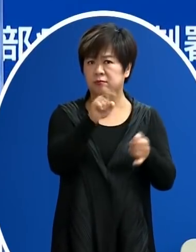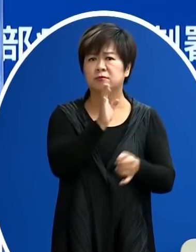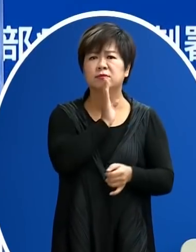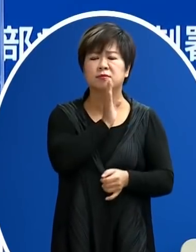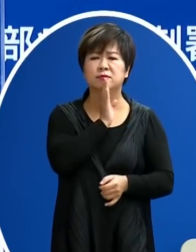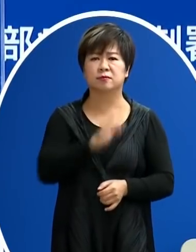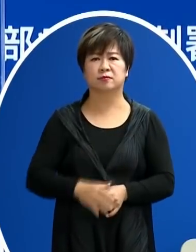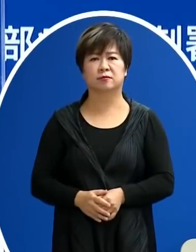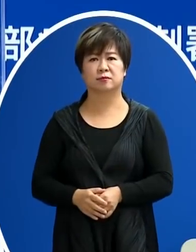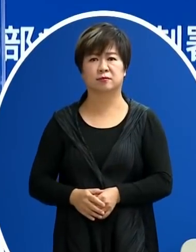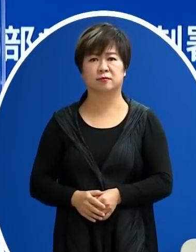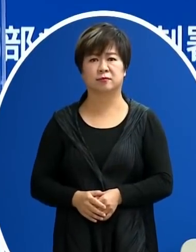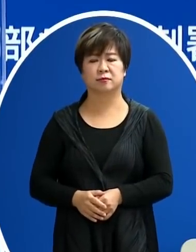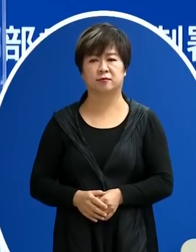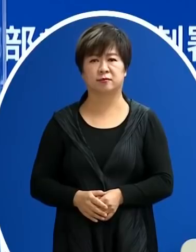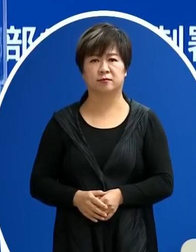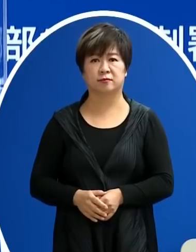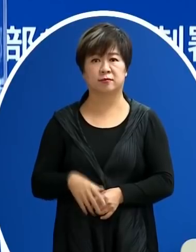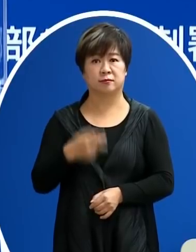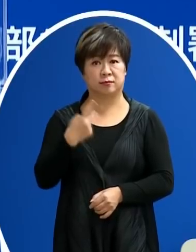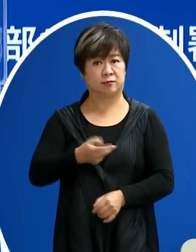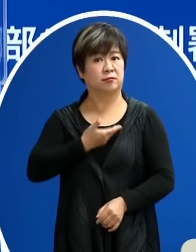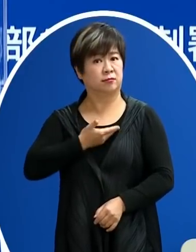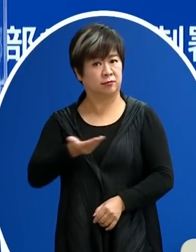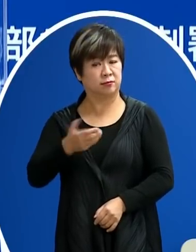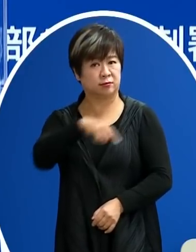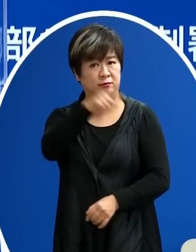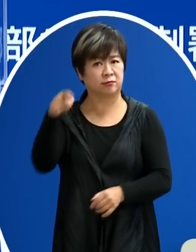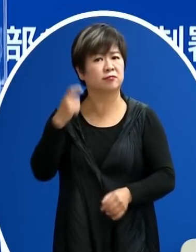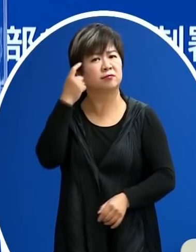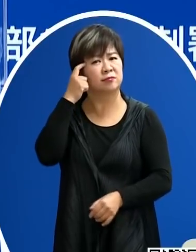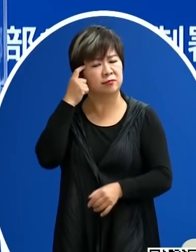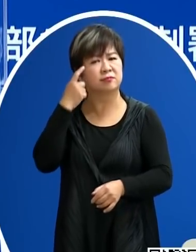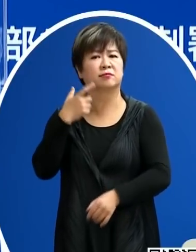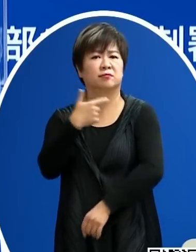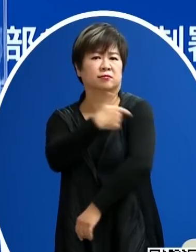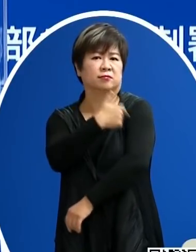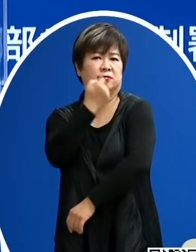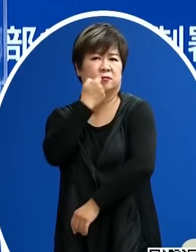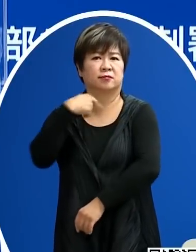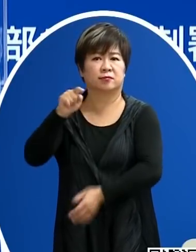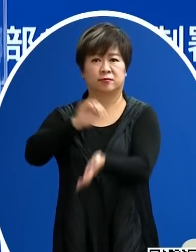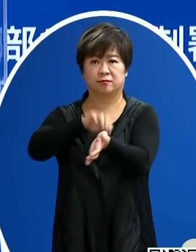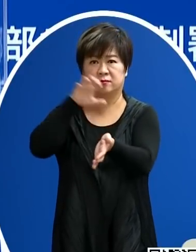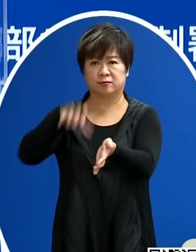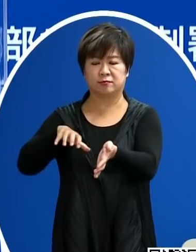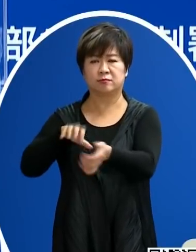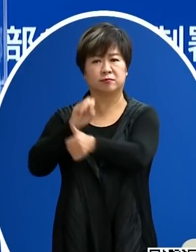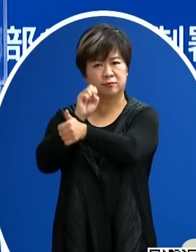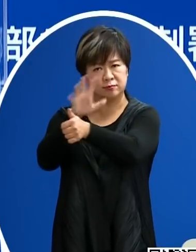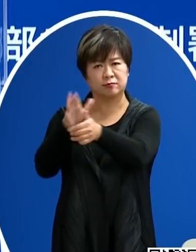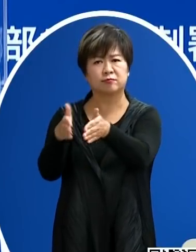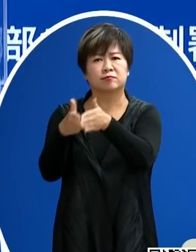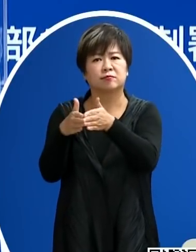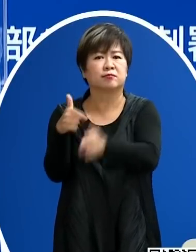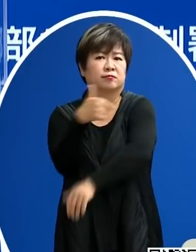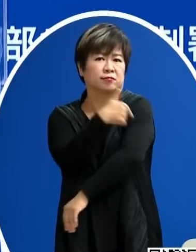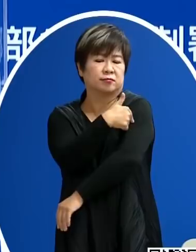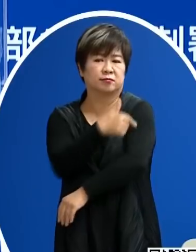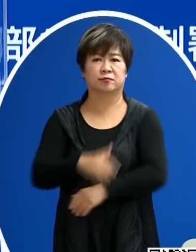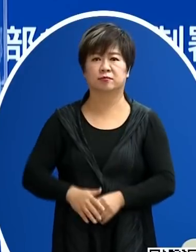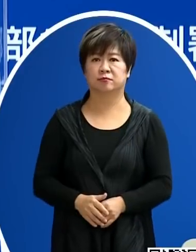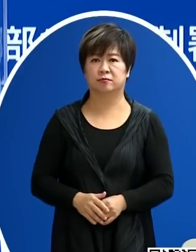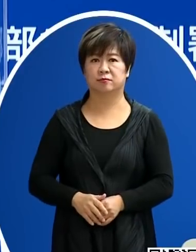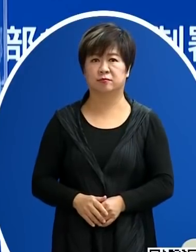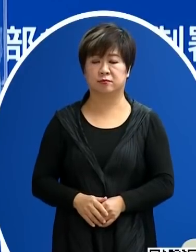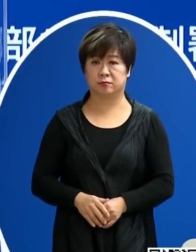那其实我们就持续的还是开放着哈，要打的人都可以哈，到医疗机构去打。好，那在这里